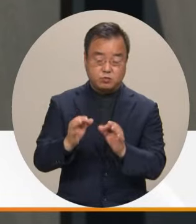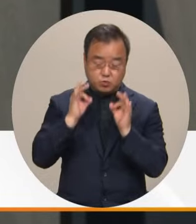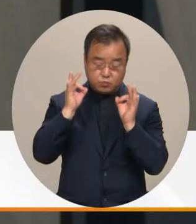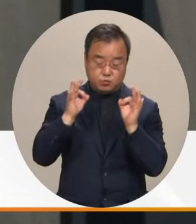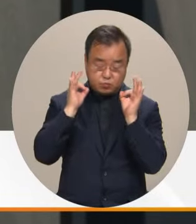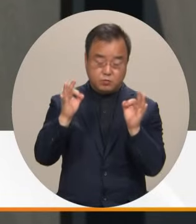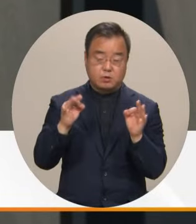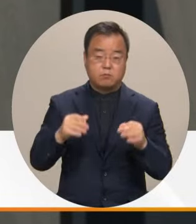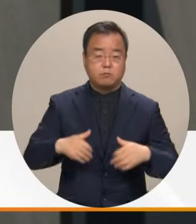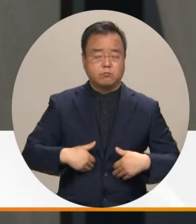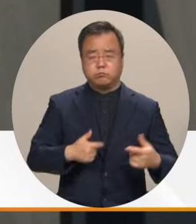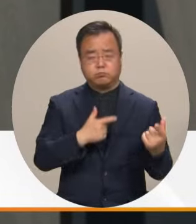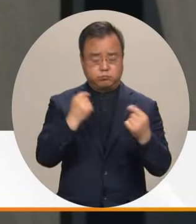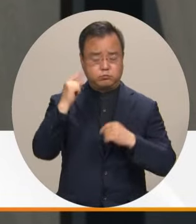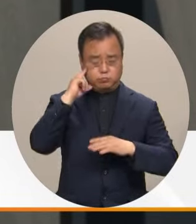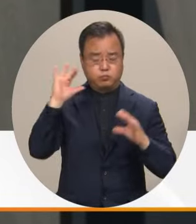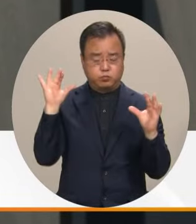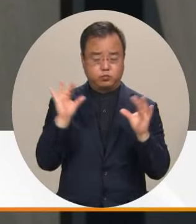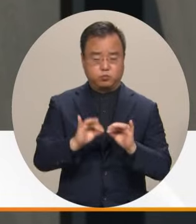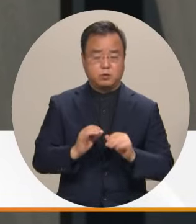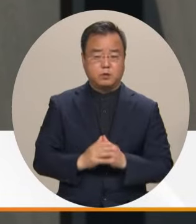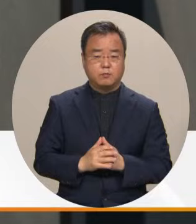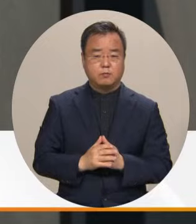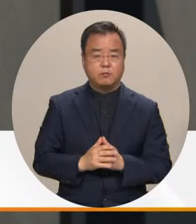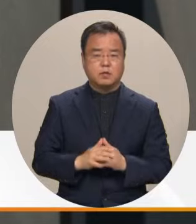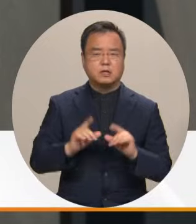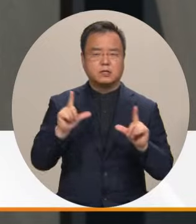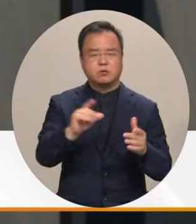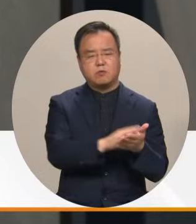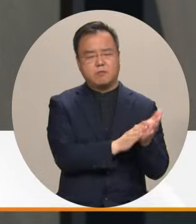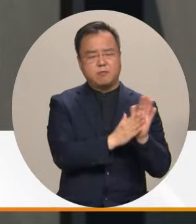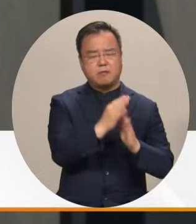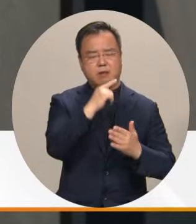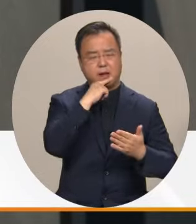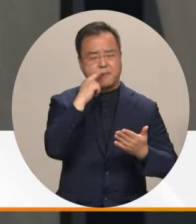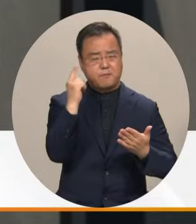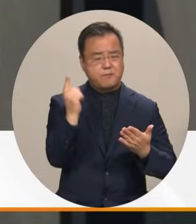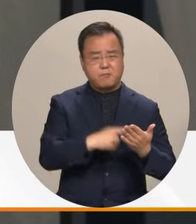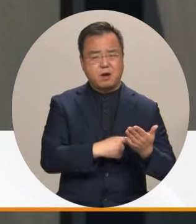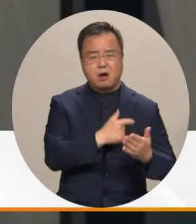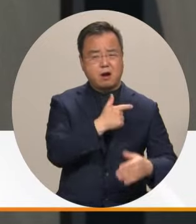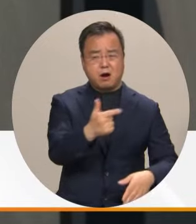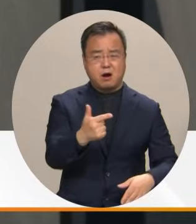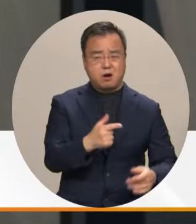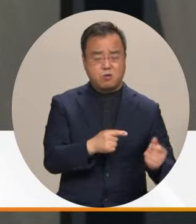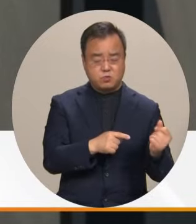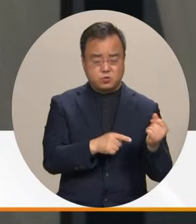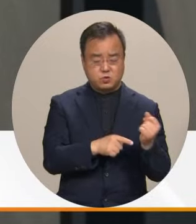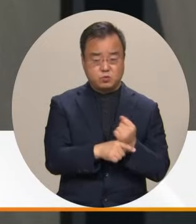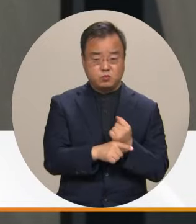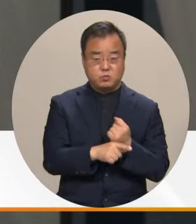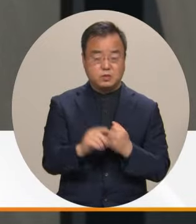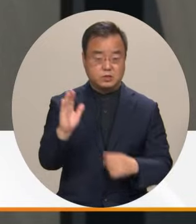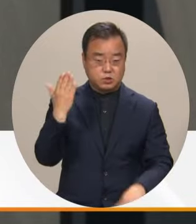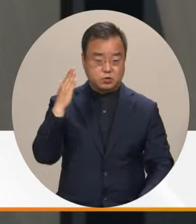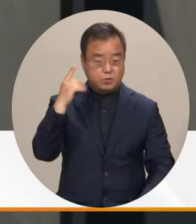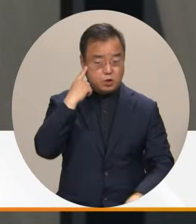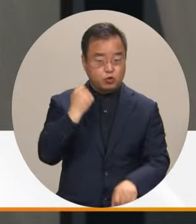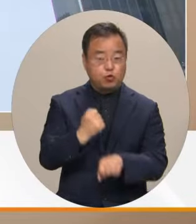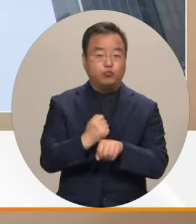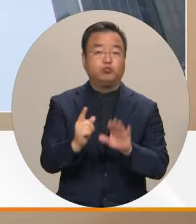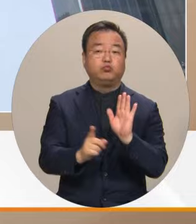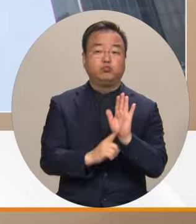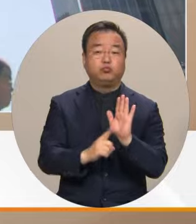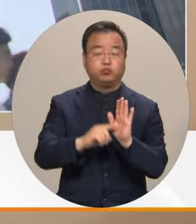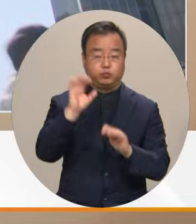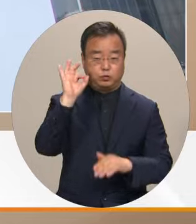기후변화를막기위해모든노력을기울여야한다는점에는이견이없을것입니다.이는 기후변화로인한피해가 훨씬 더클것으로예상되기때문입니다.최근네이처(Nature)지에발표